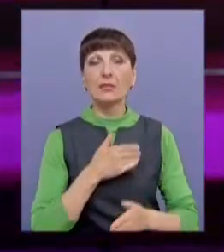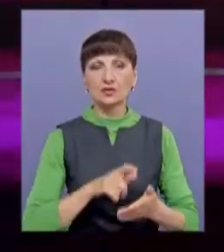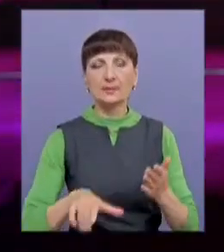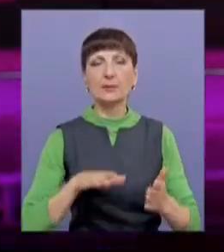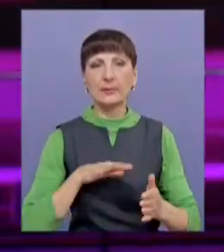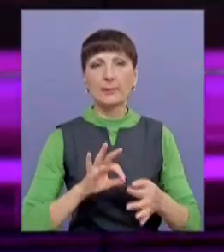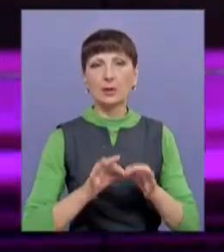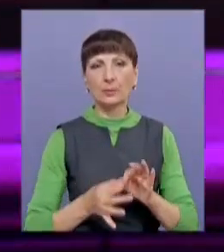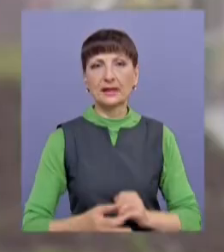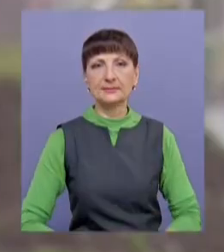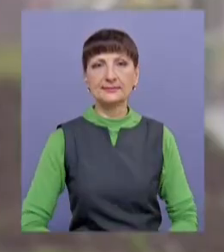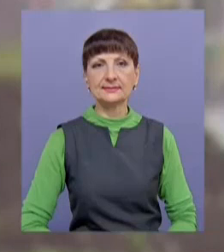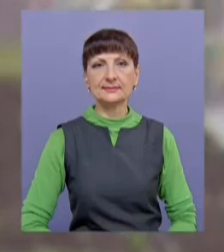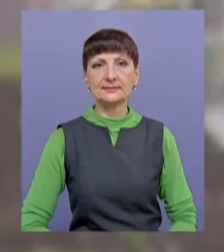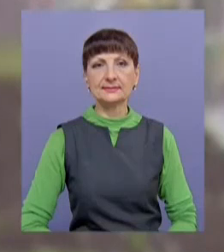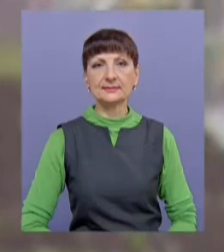выслушал.